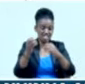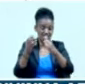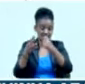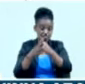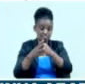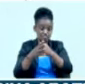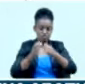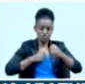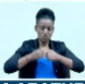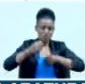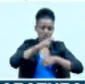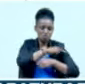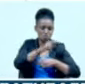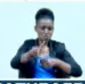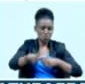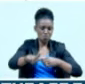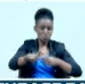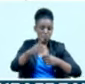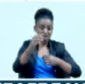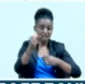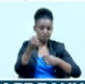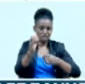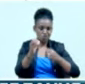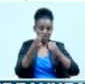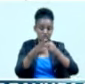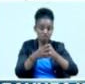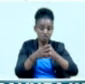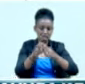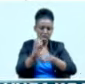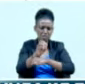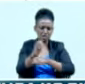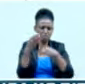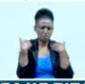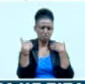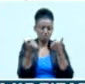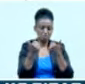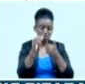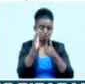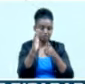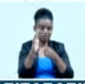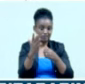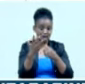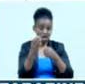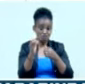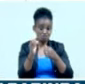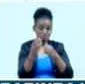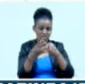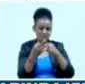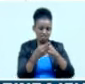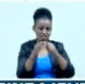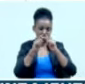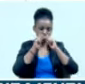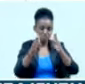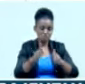Mu Rwanda hari ibigo nderabuzima 509 n'abajyanama b'ubuzima 58. Karine